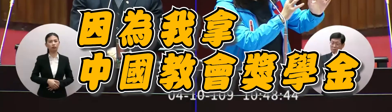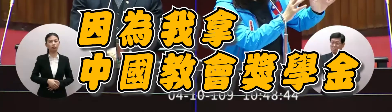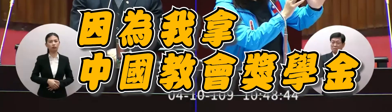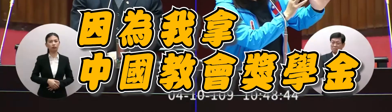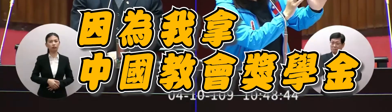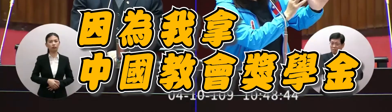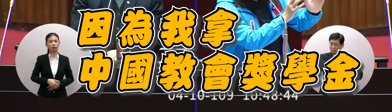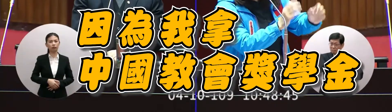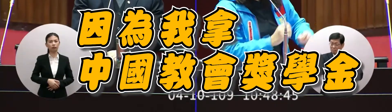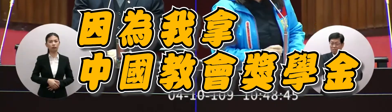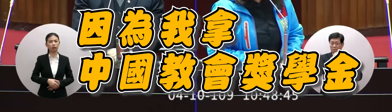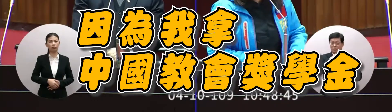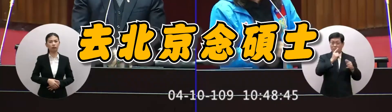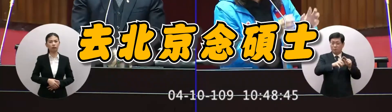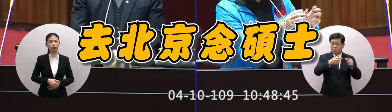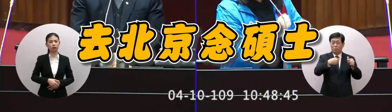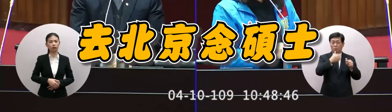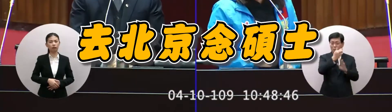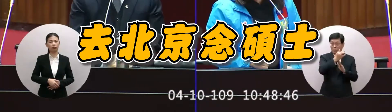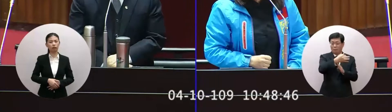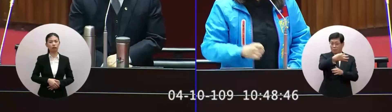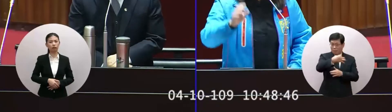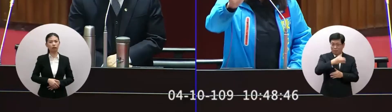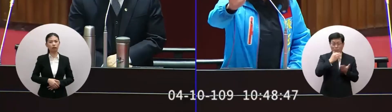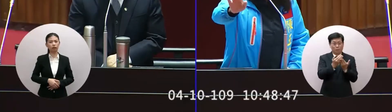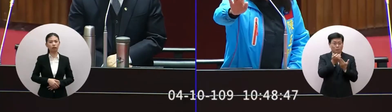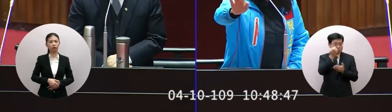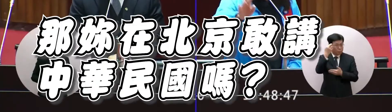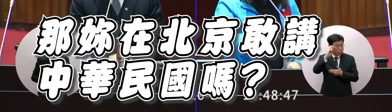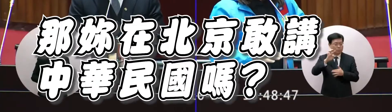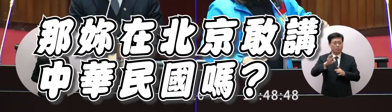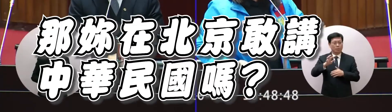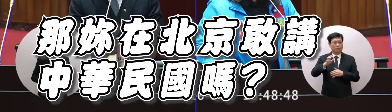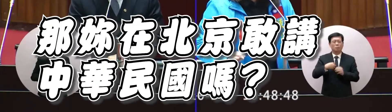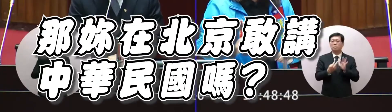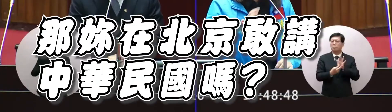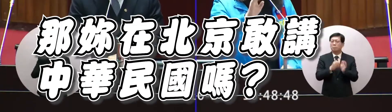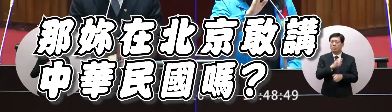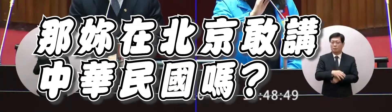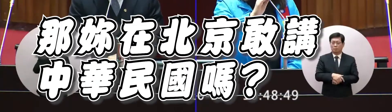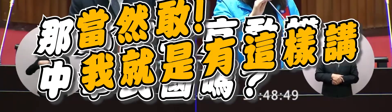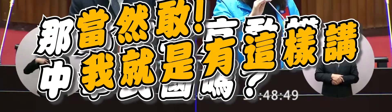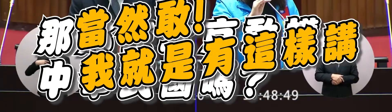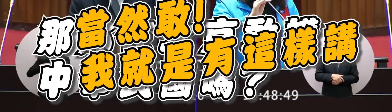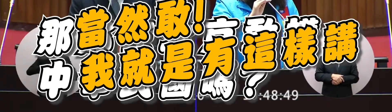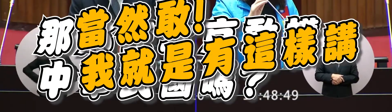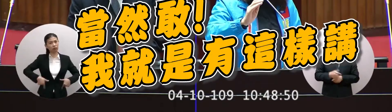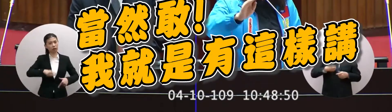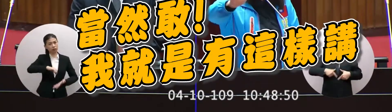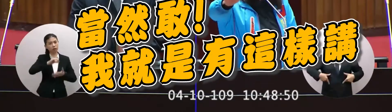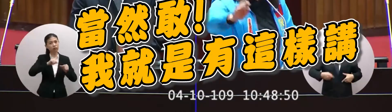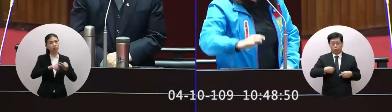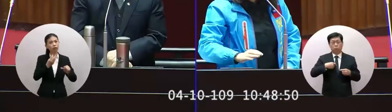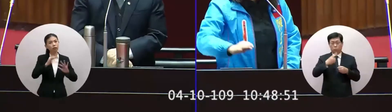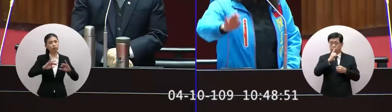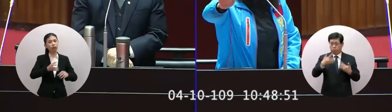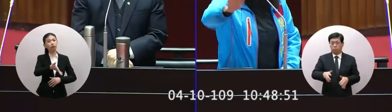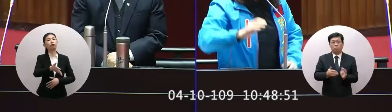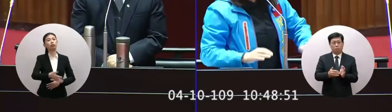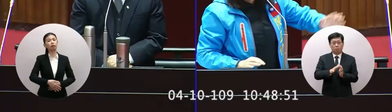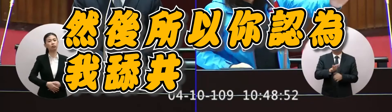北就是中国教会的奖学金去北京念硕士，所以来听我讲。 你在北京敢讲中华民国吗？ 当然敢啊，我就是有这样讲，